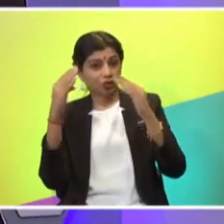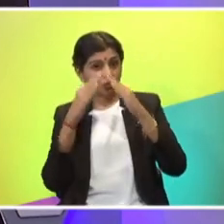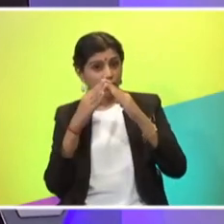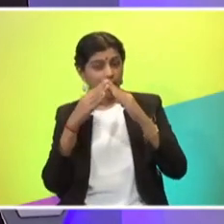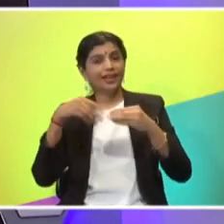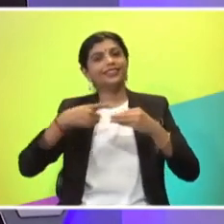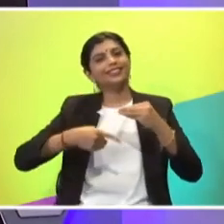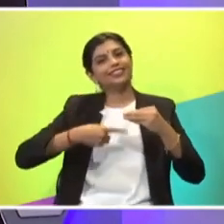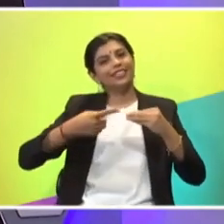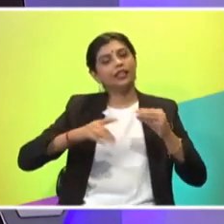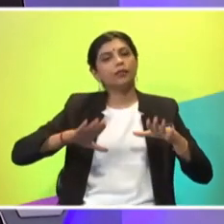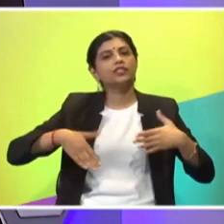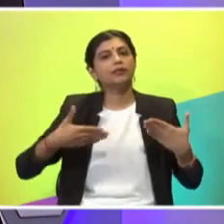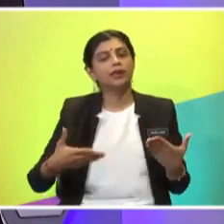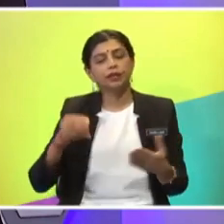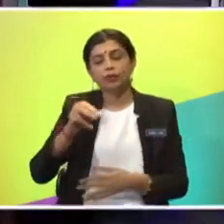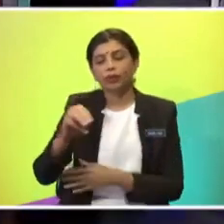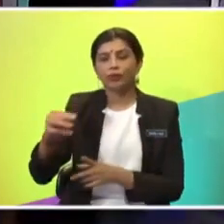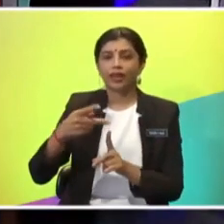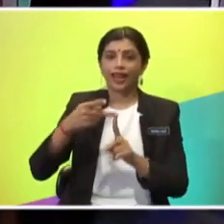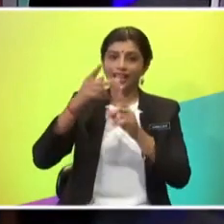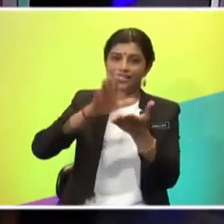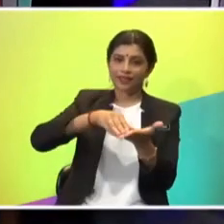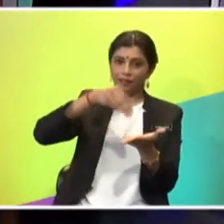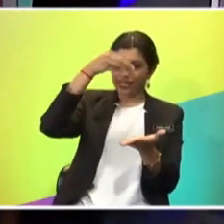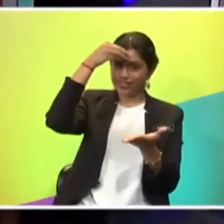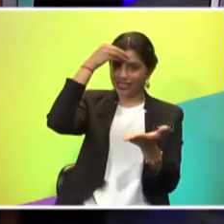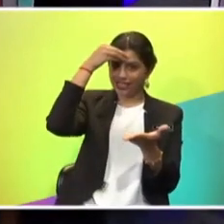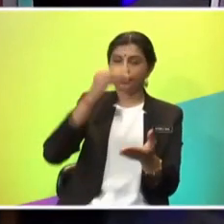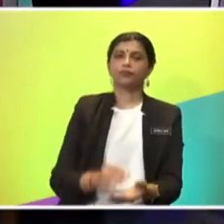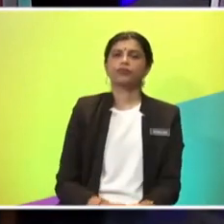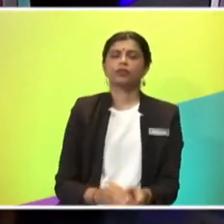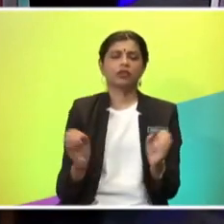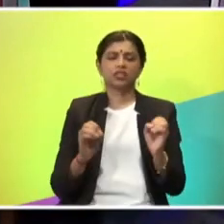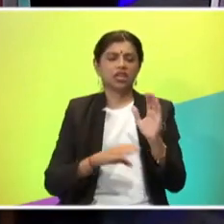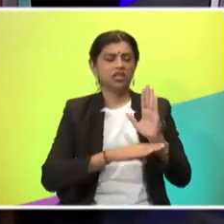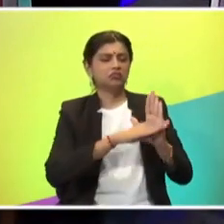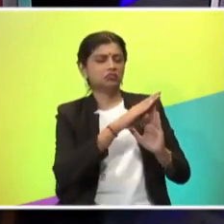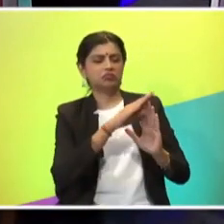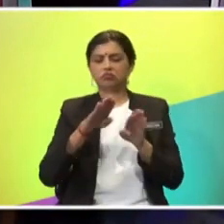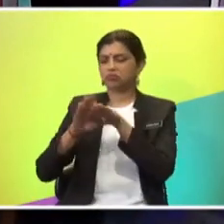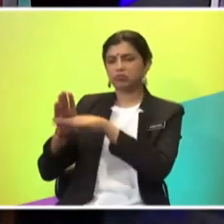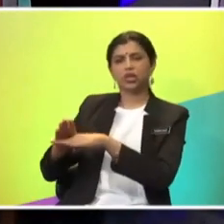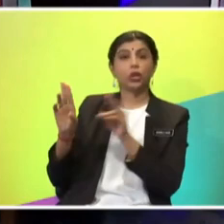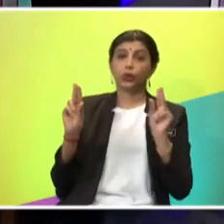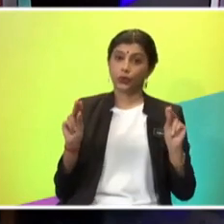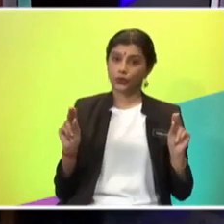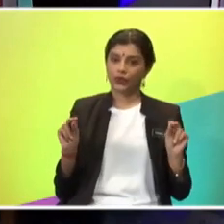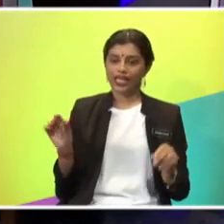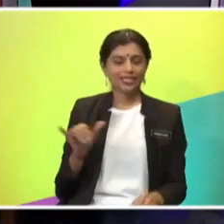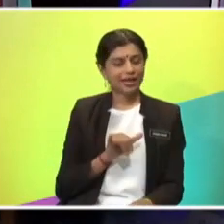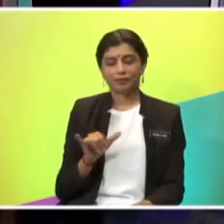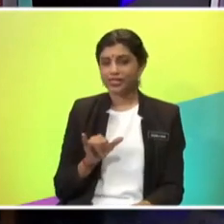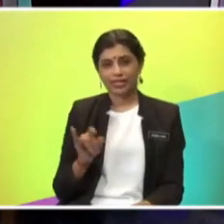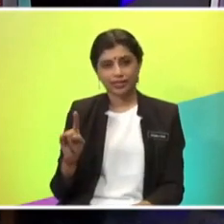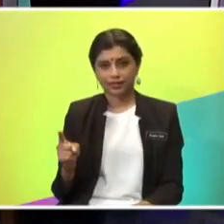keistimewaan pembelajaran murid pendidikan khas ni. Ya, itu dia. Sebenarnya tidak ada yang kurang antara keduanya. Tetapi sebenarnya masing-masing ada kelebihan